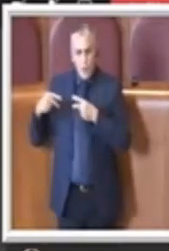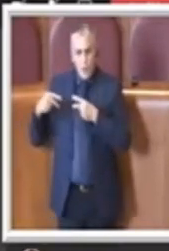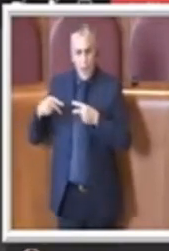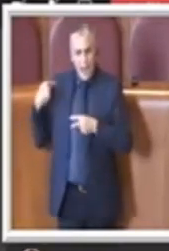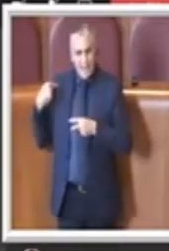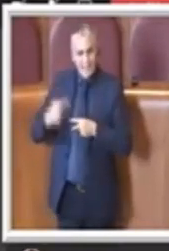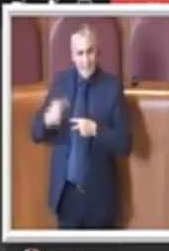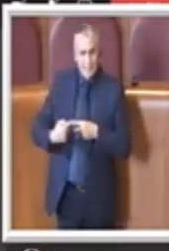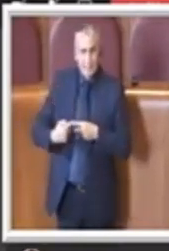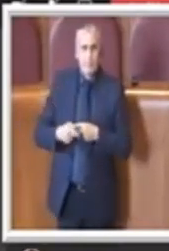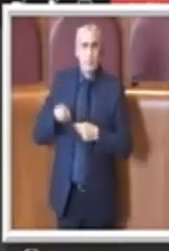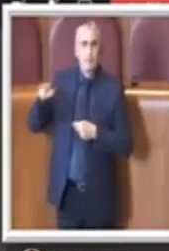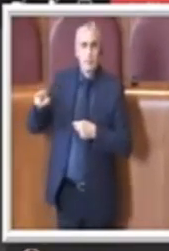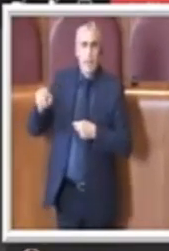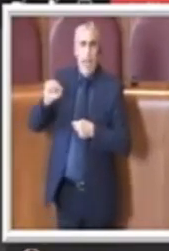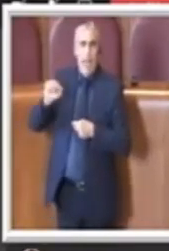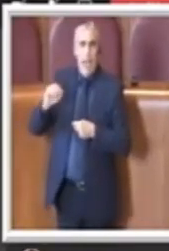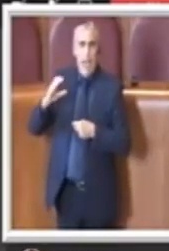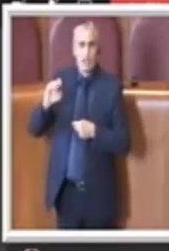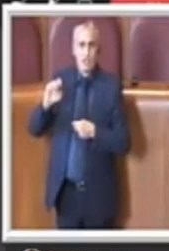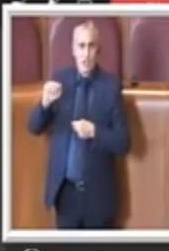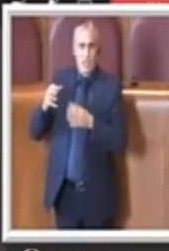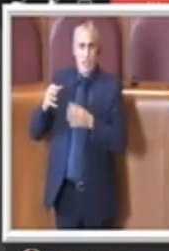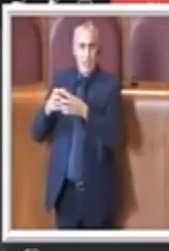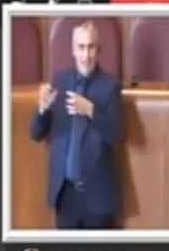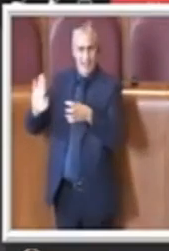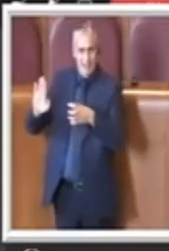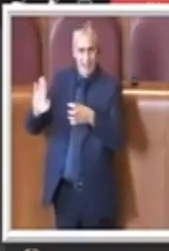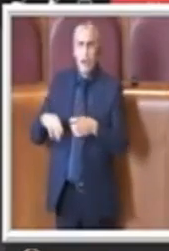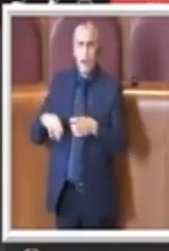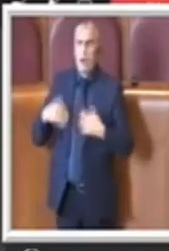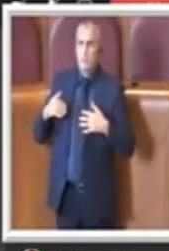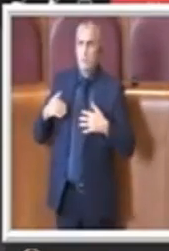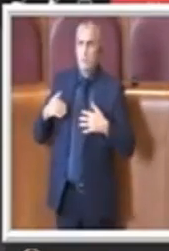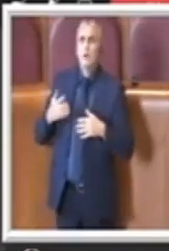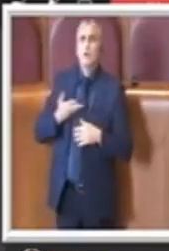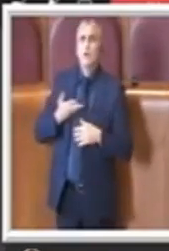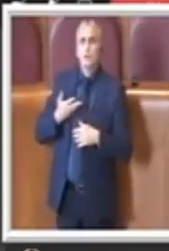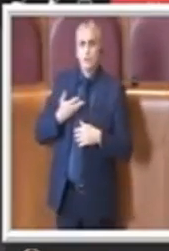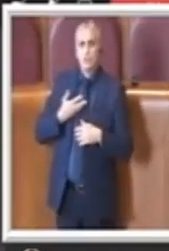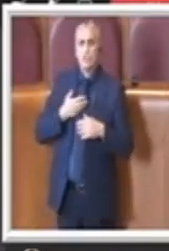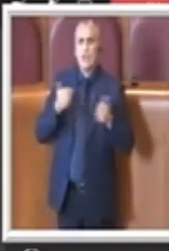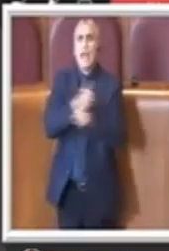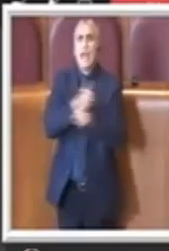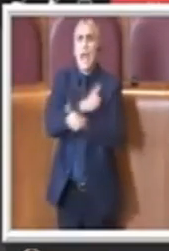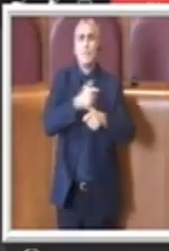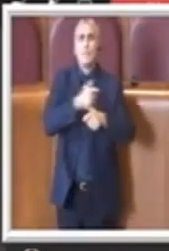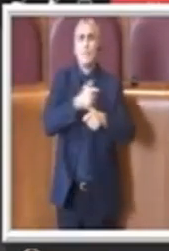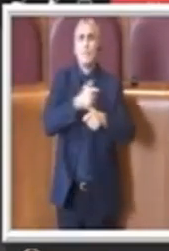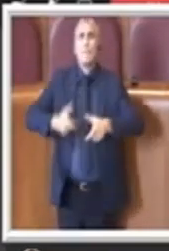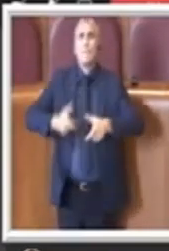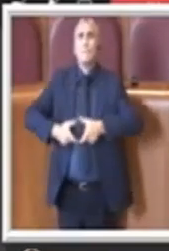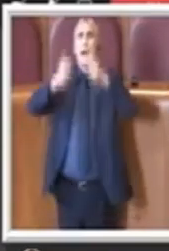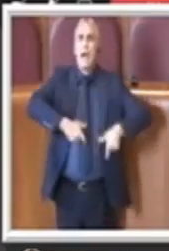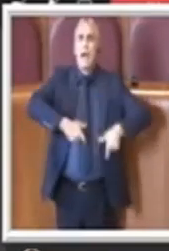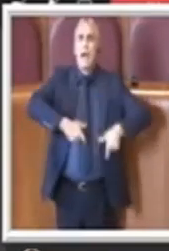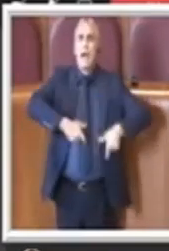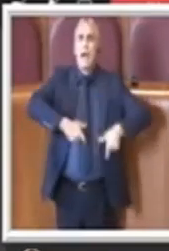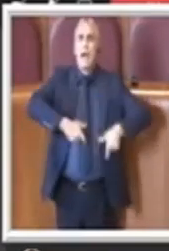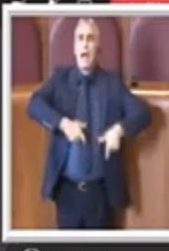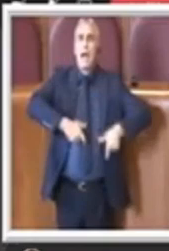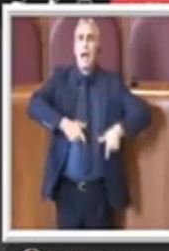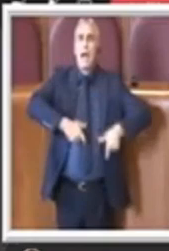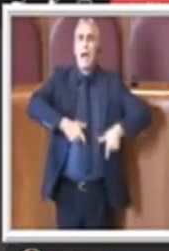anche una operazione importante sul cambio dei pali della luce da illuminazione normale